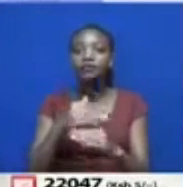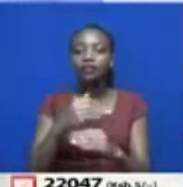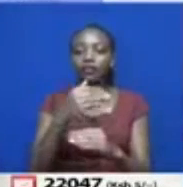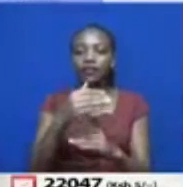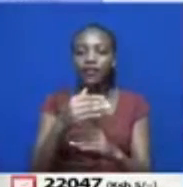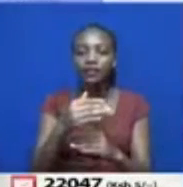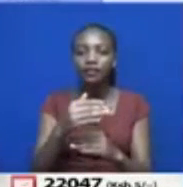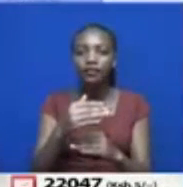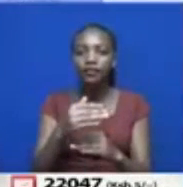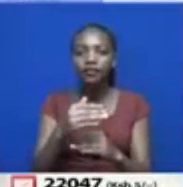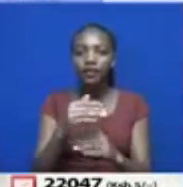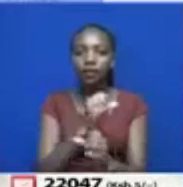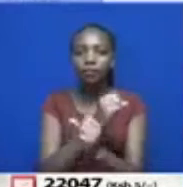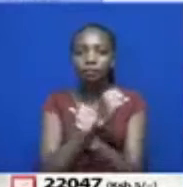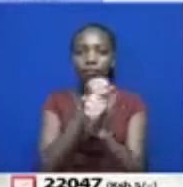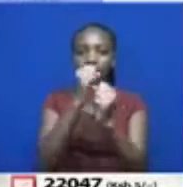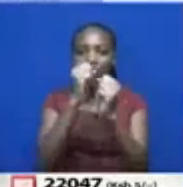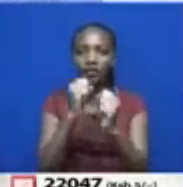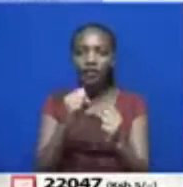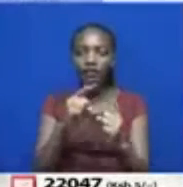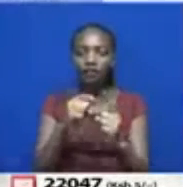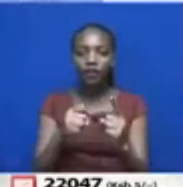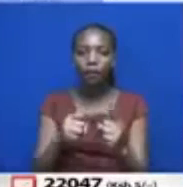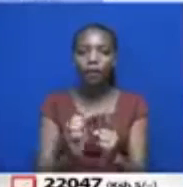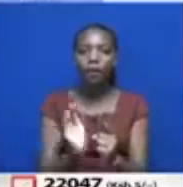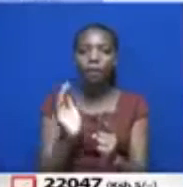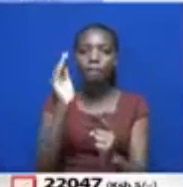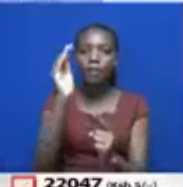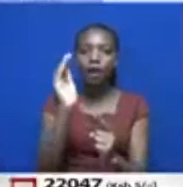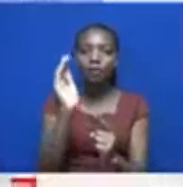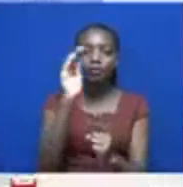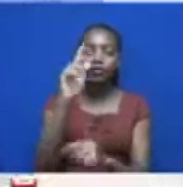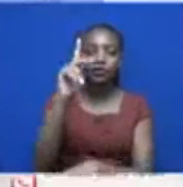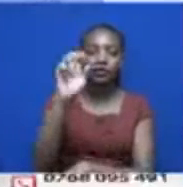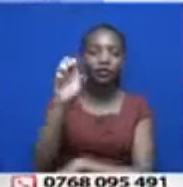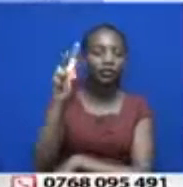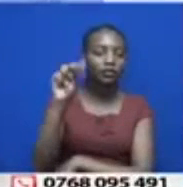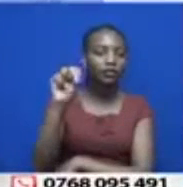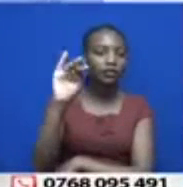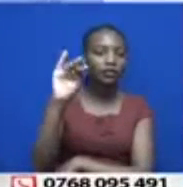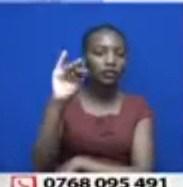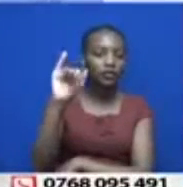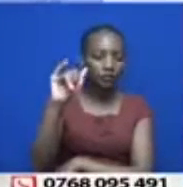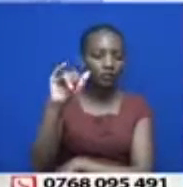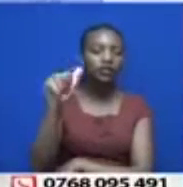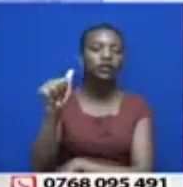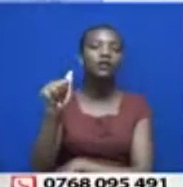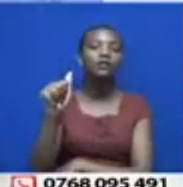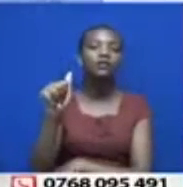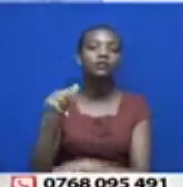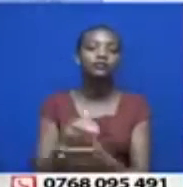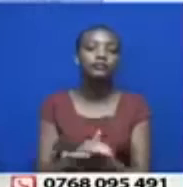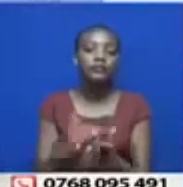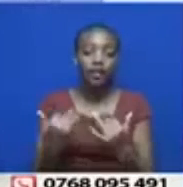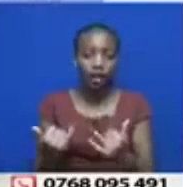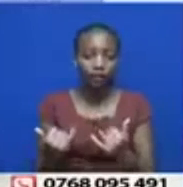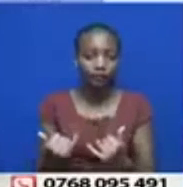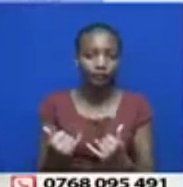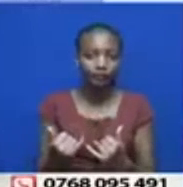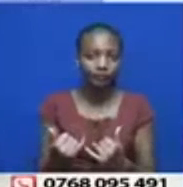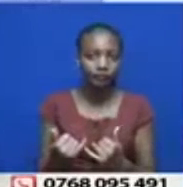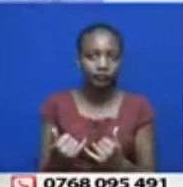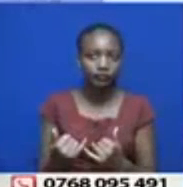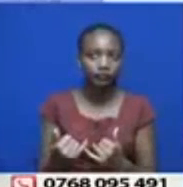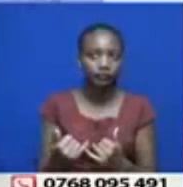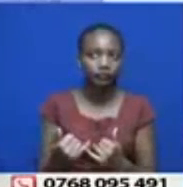na swala la uhusiano wake baina ya Raila Odinga naye Uhuru Kenyatta. Sasa hivi hebu tu